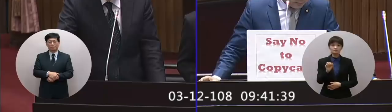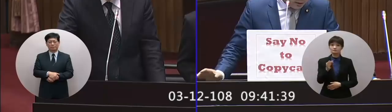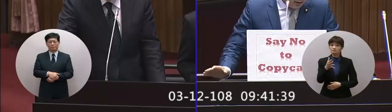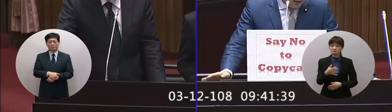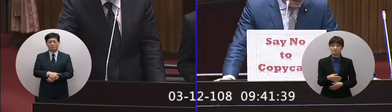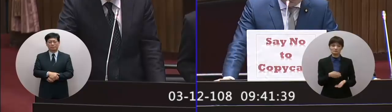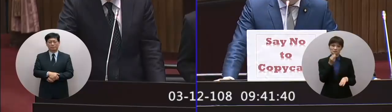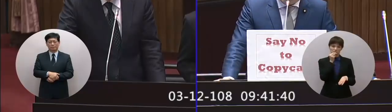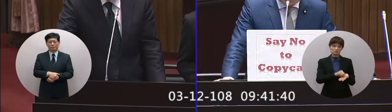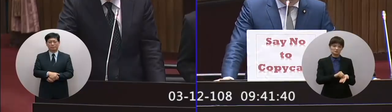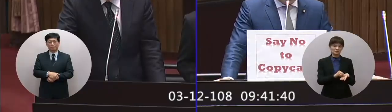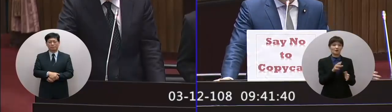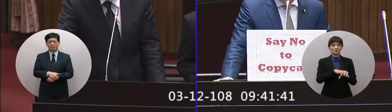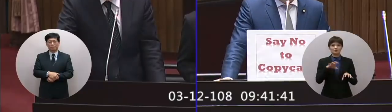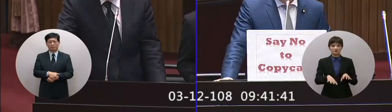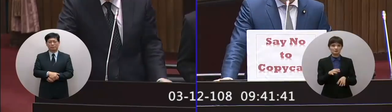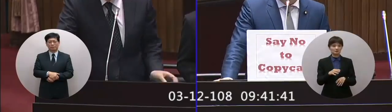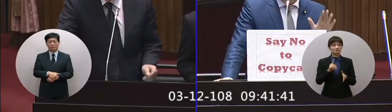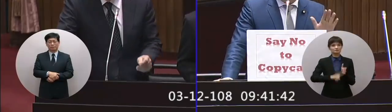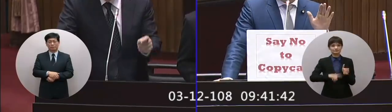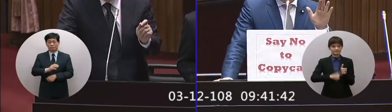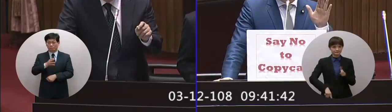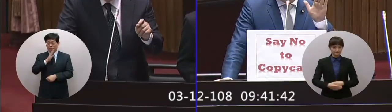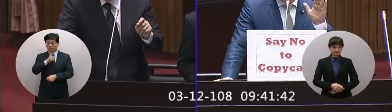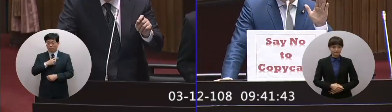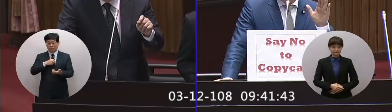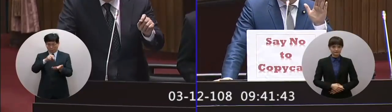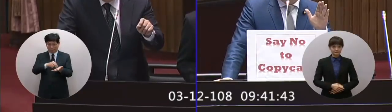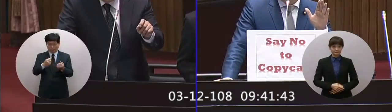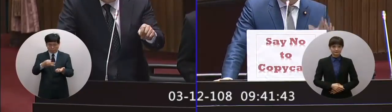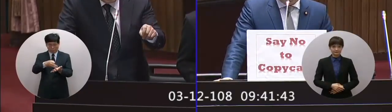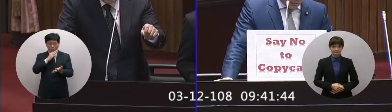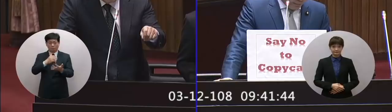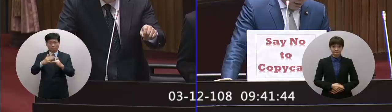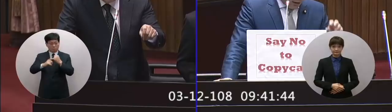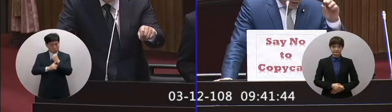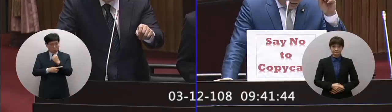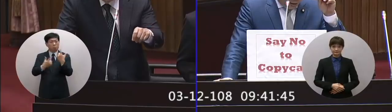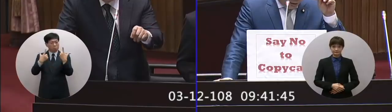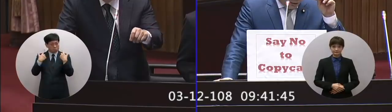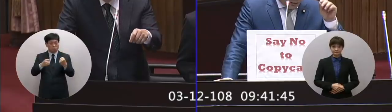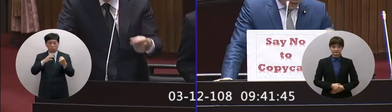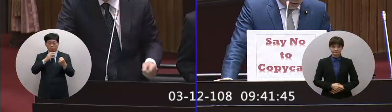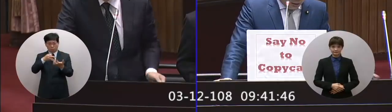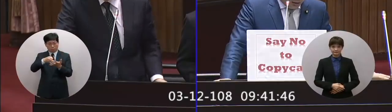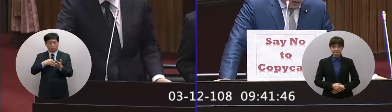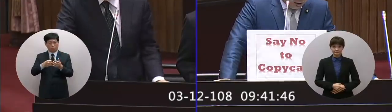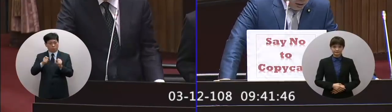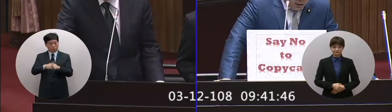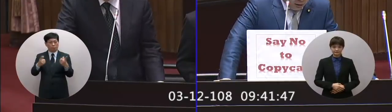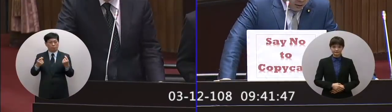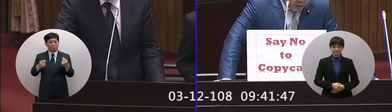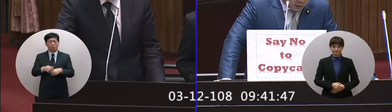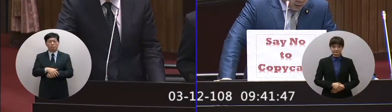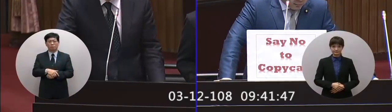刻。那我们现在呢？ 但是签章在民法上是一个是一个跟签名同等的一种